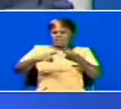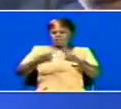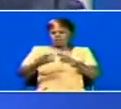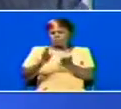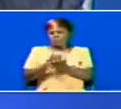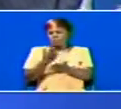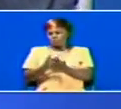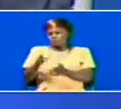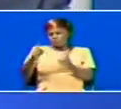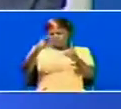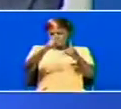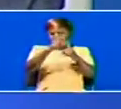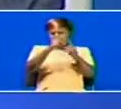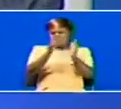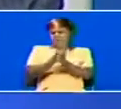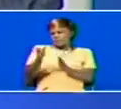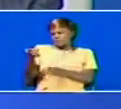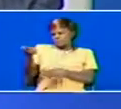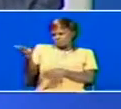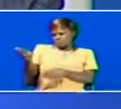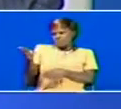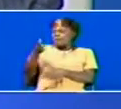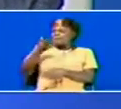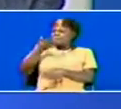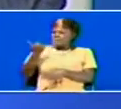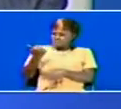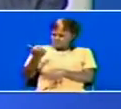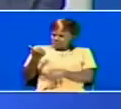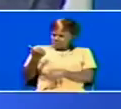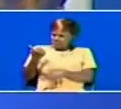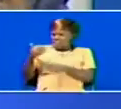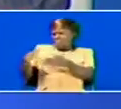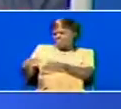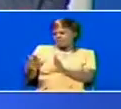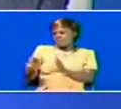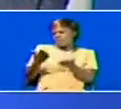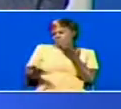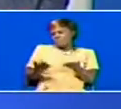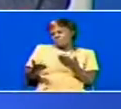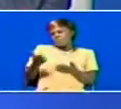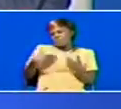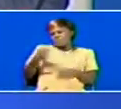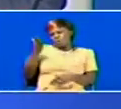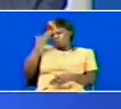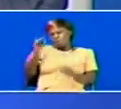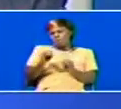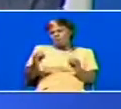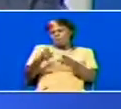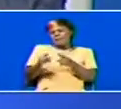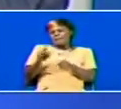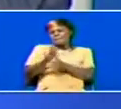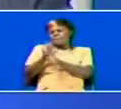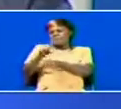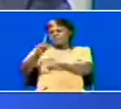ya risasi na ile bunduki yenyewe. Kwa hivyo huwa kuna ni dhamira ya kutoelewa, lakini mara nyingi huwa inaharibu